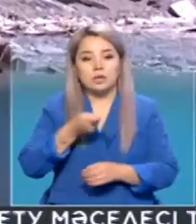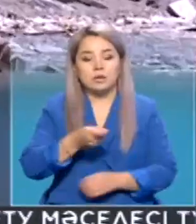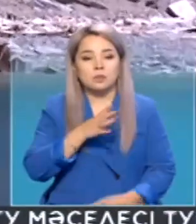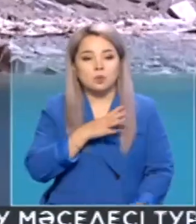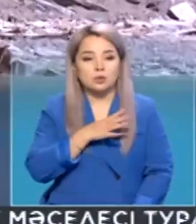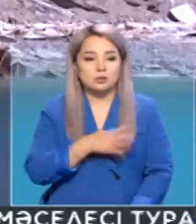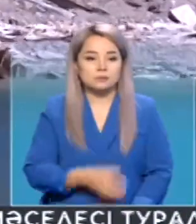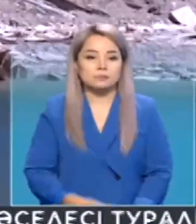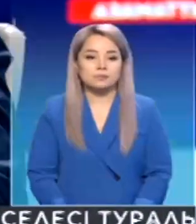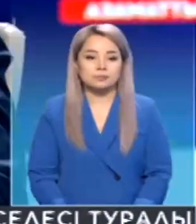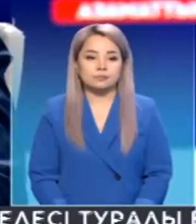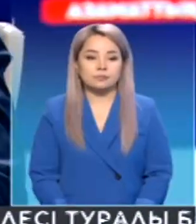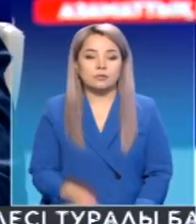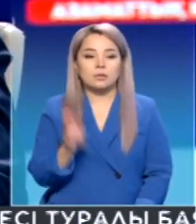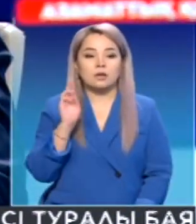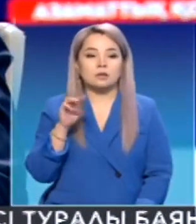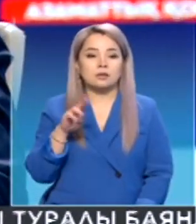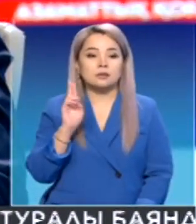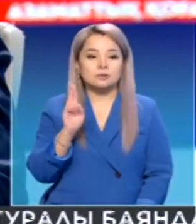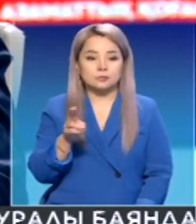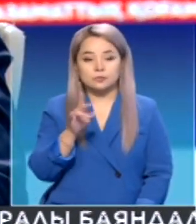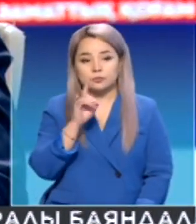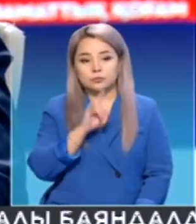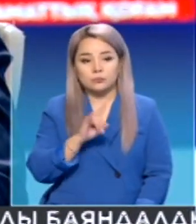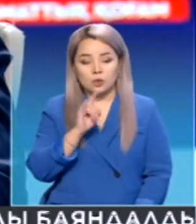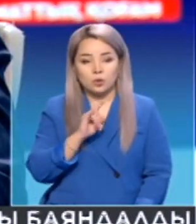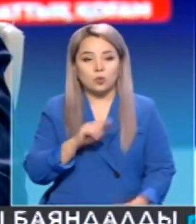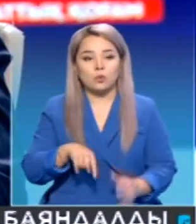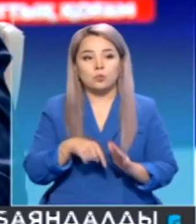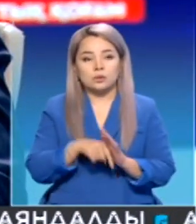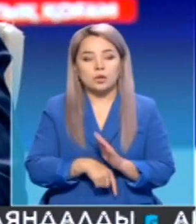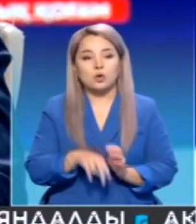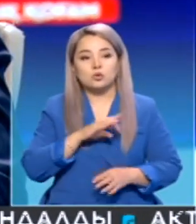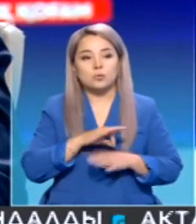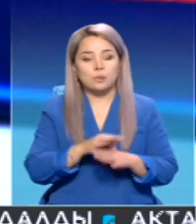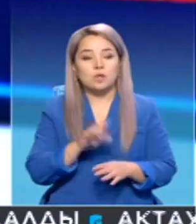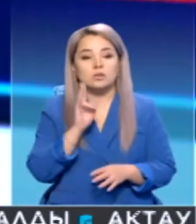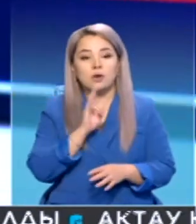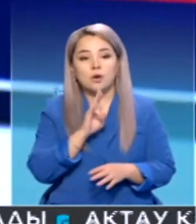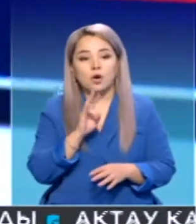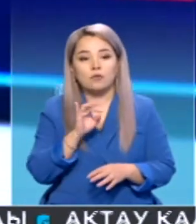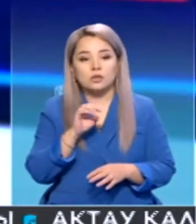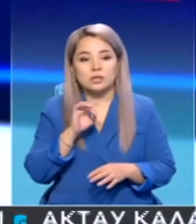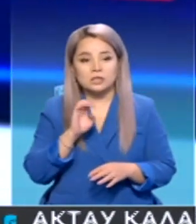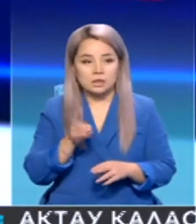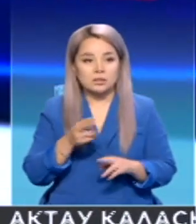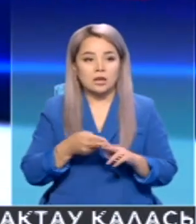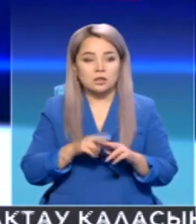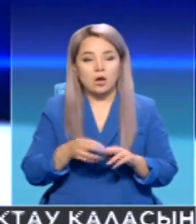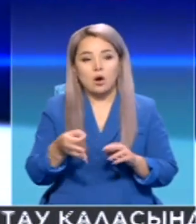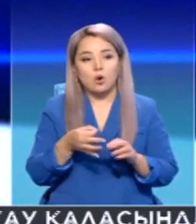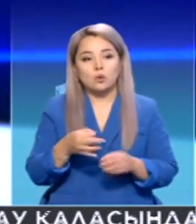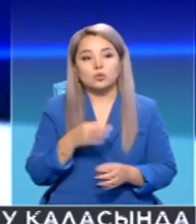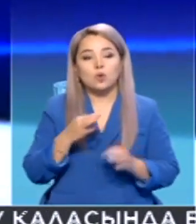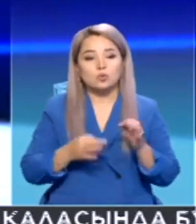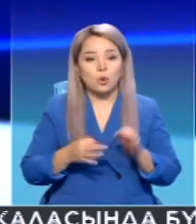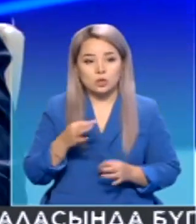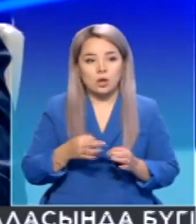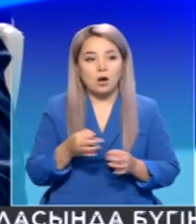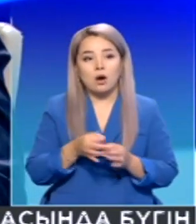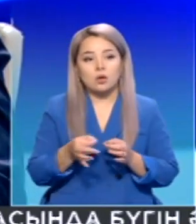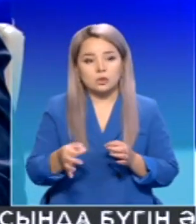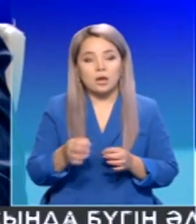түсірді. КТК мұнай құбыры бойынша Новороссийсктегі аудан соты сол КТК-ның